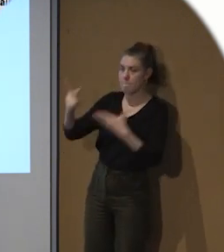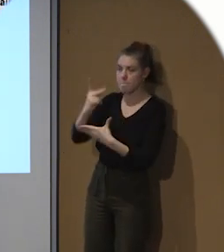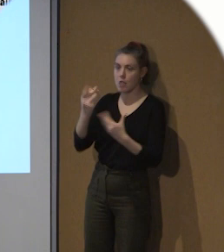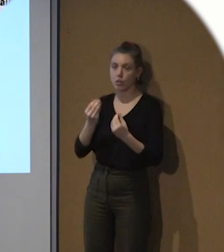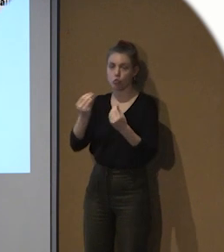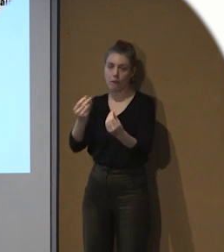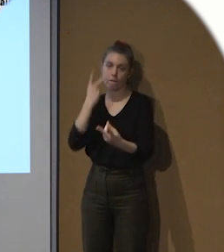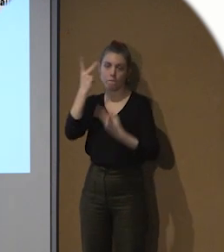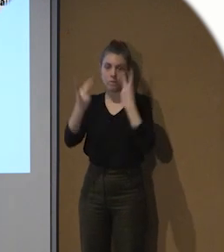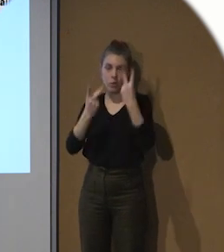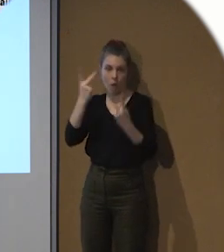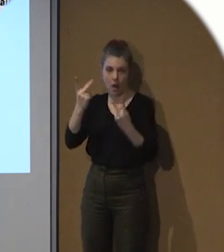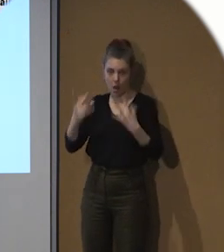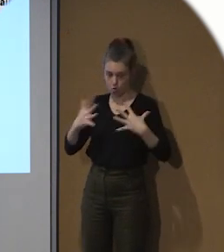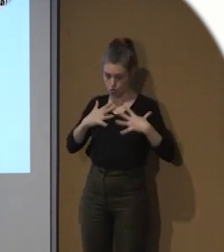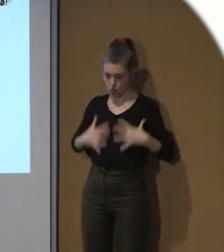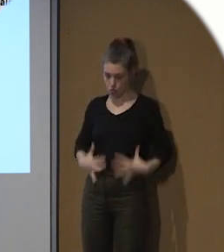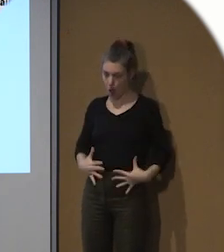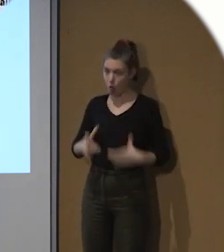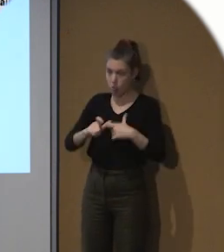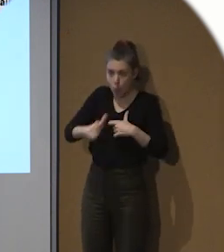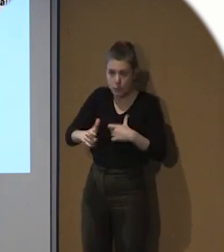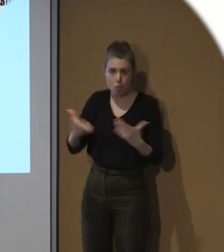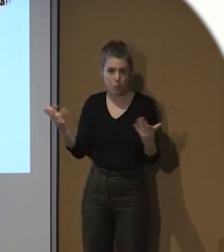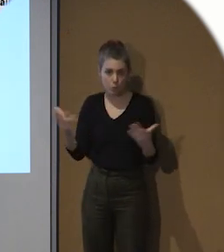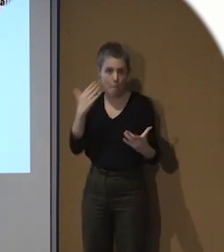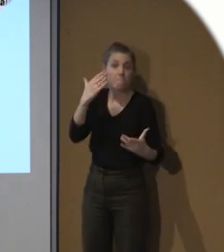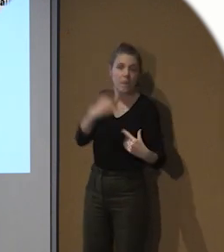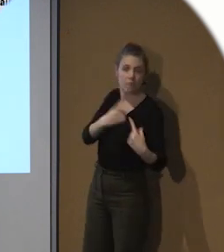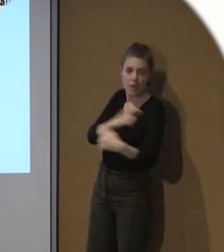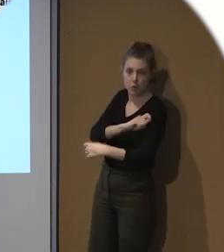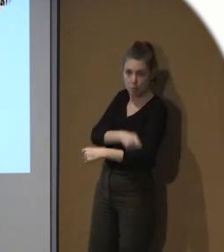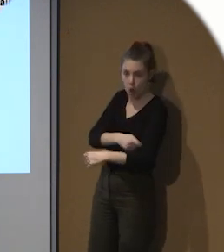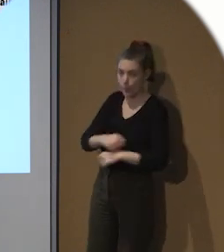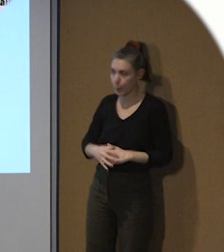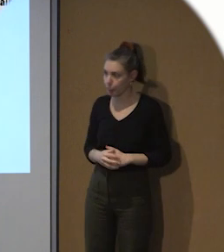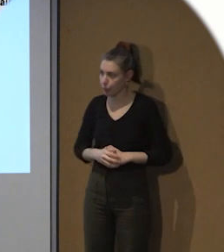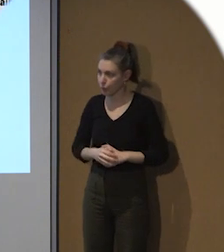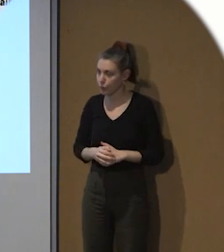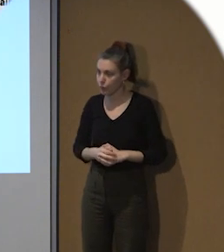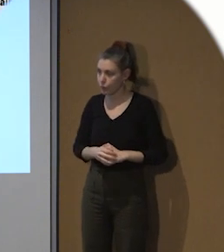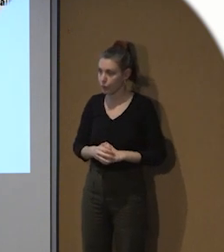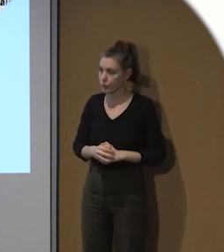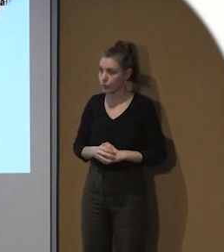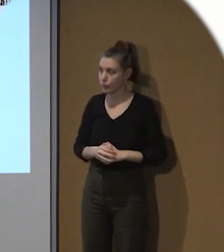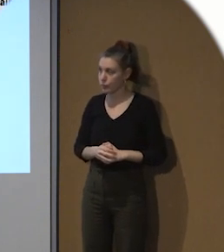pouvoir vous montrer en gros sur l'organisme un